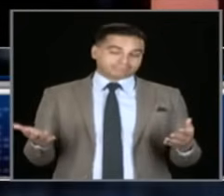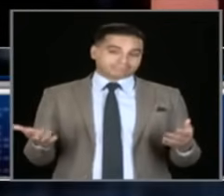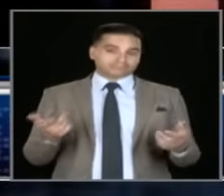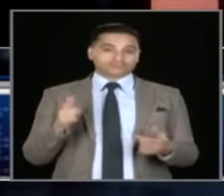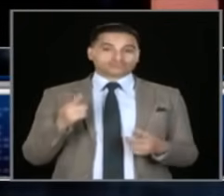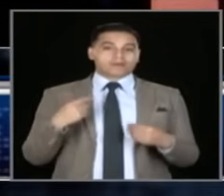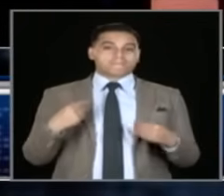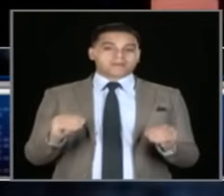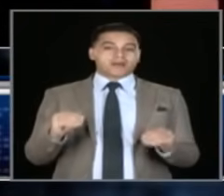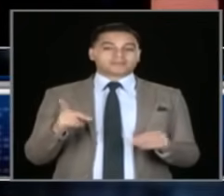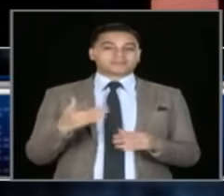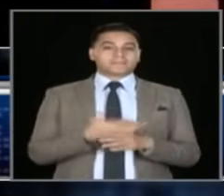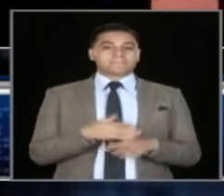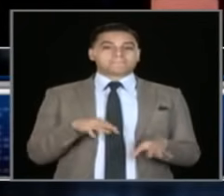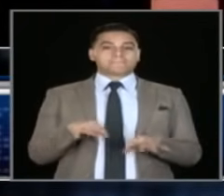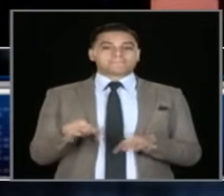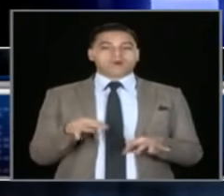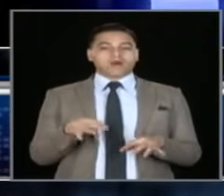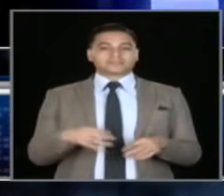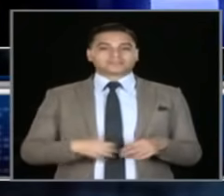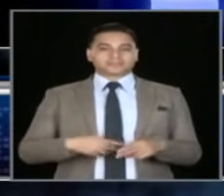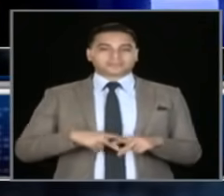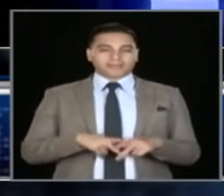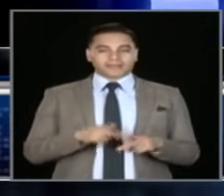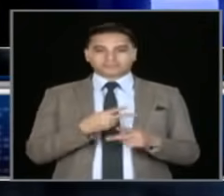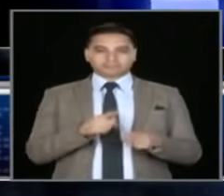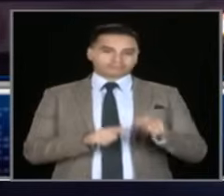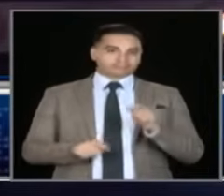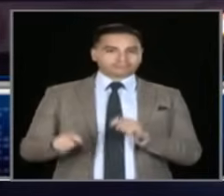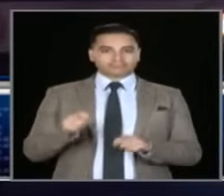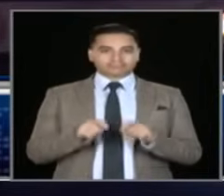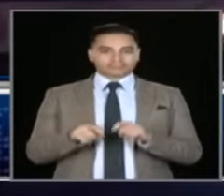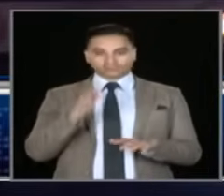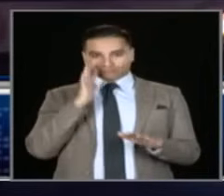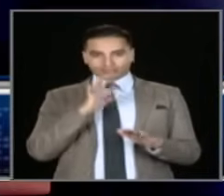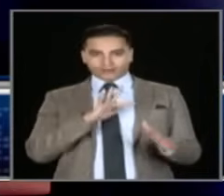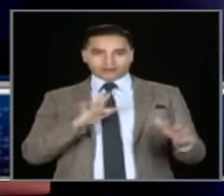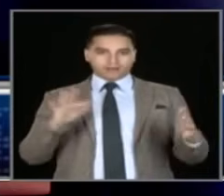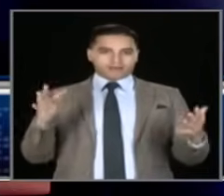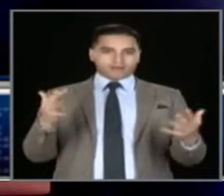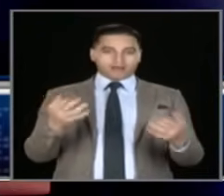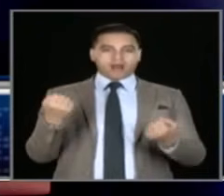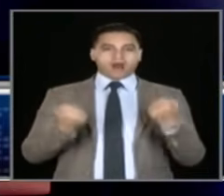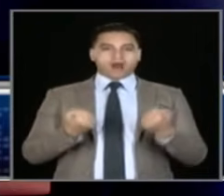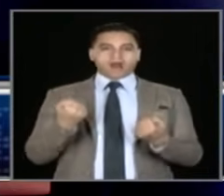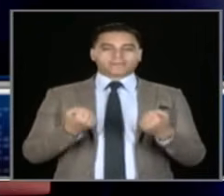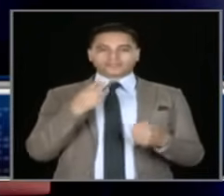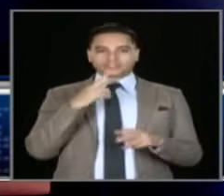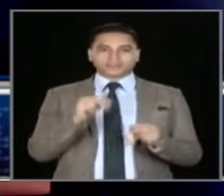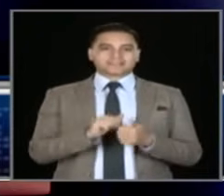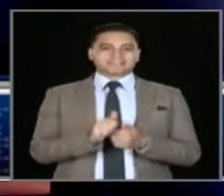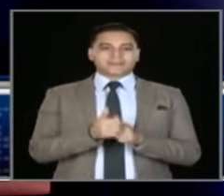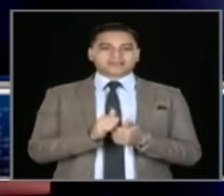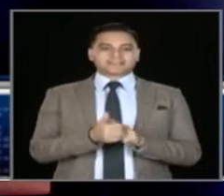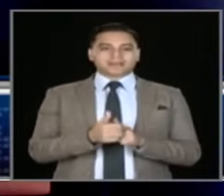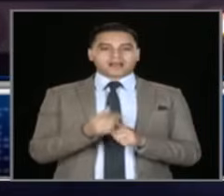صممها مهندس ميكانيكا في الأربعينيات واستوحى شكلها من سيارات السباق.